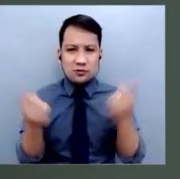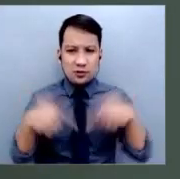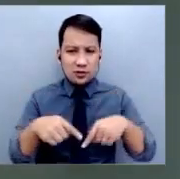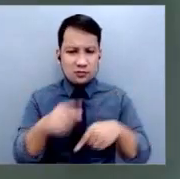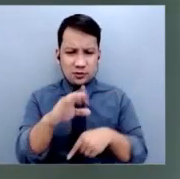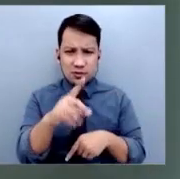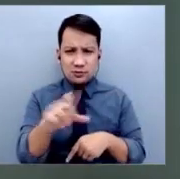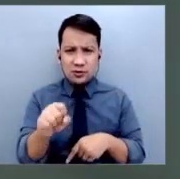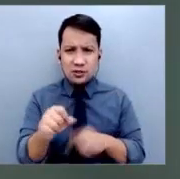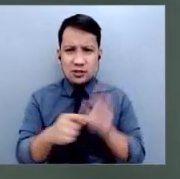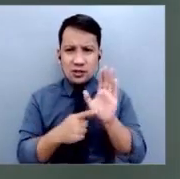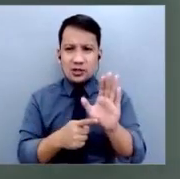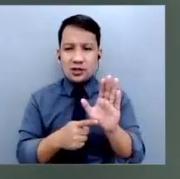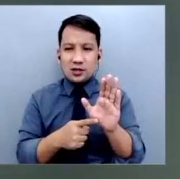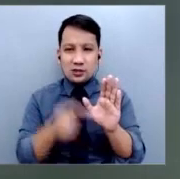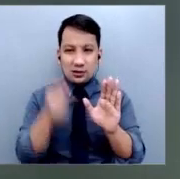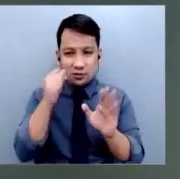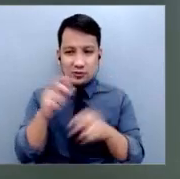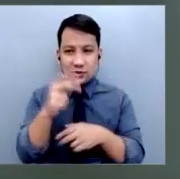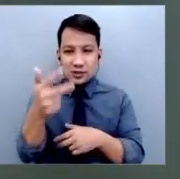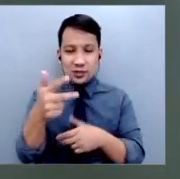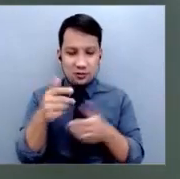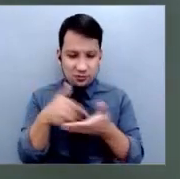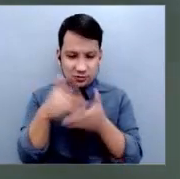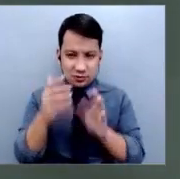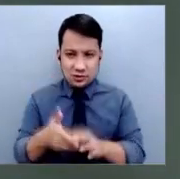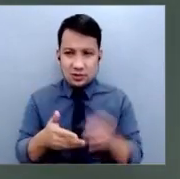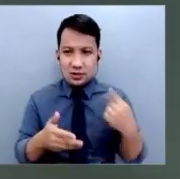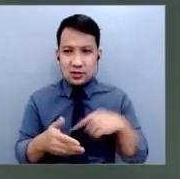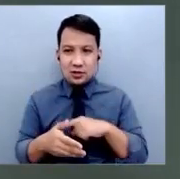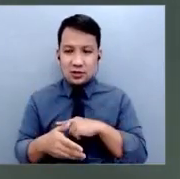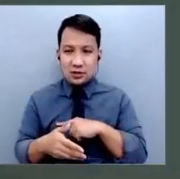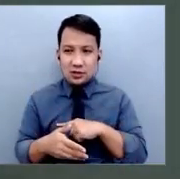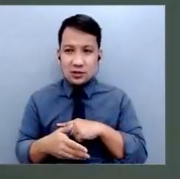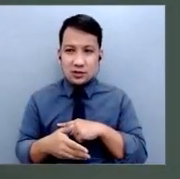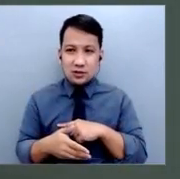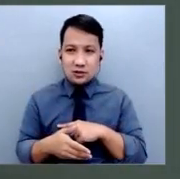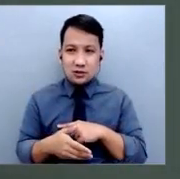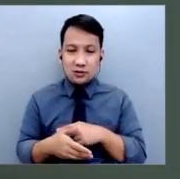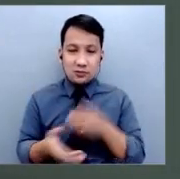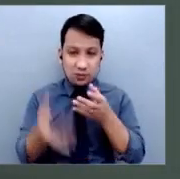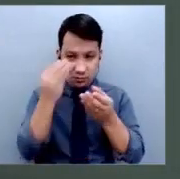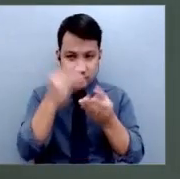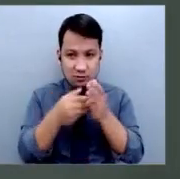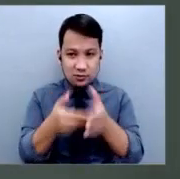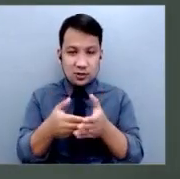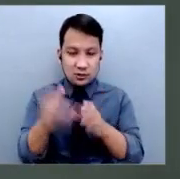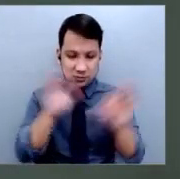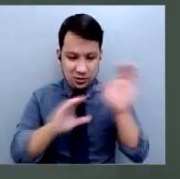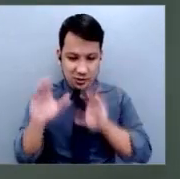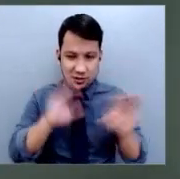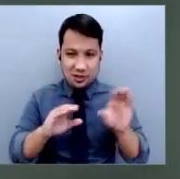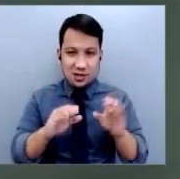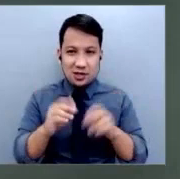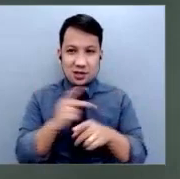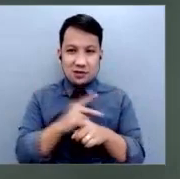Antolin, gamit ang tatlong estudyante ang mga natutunan nila sa chemistry at sa